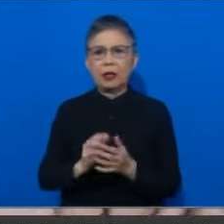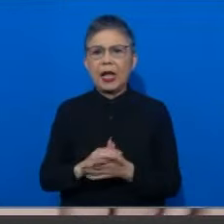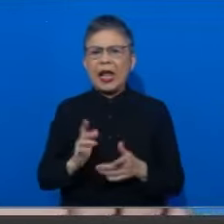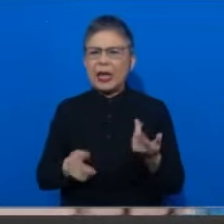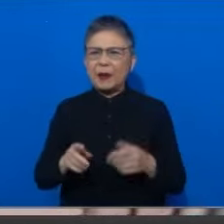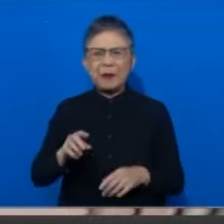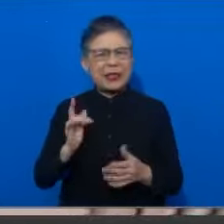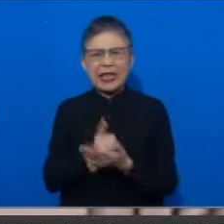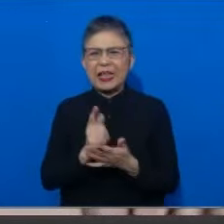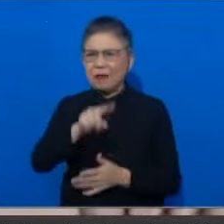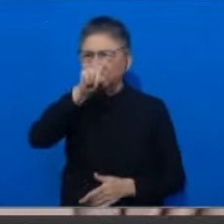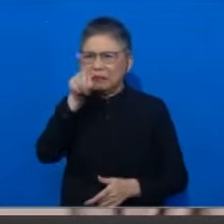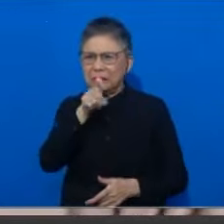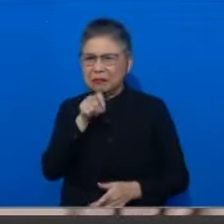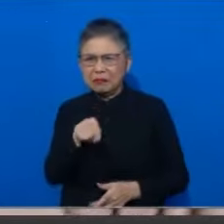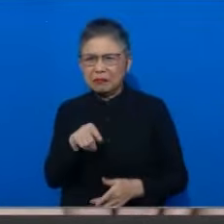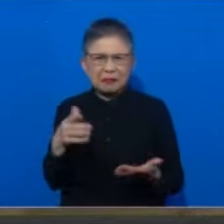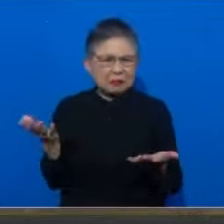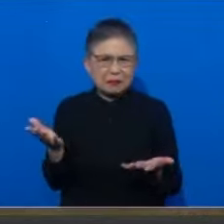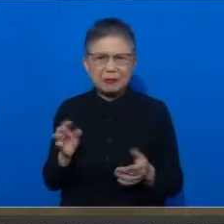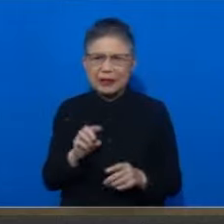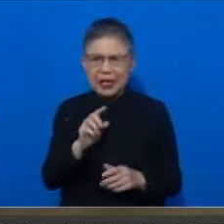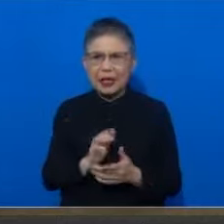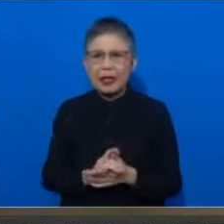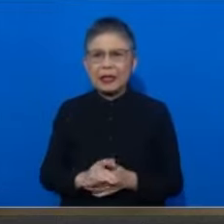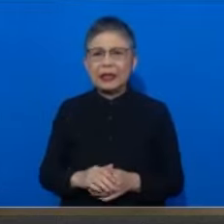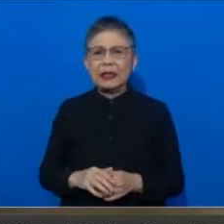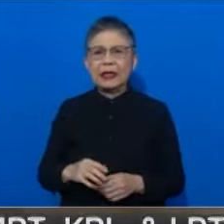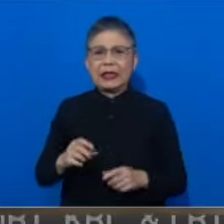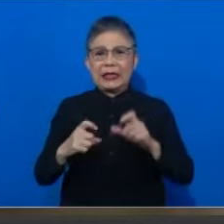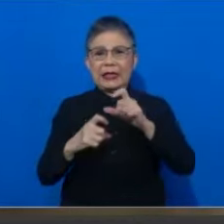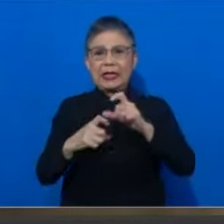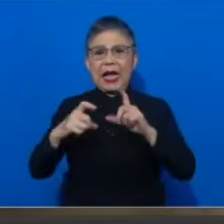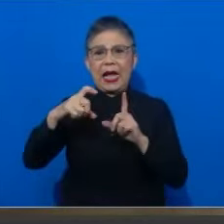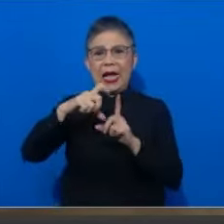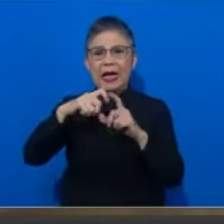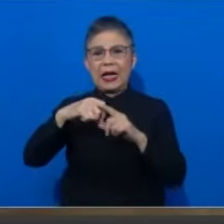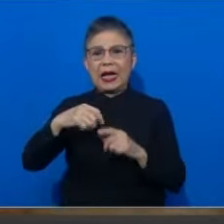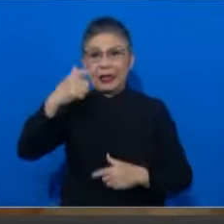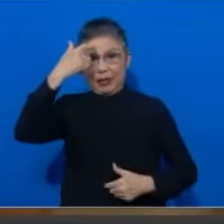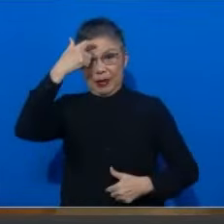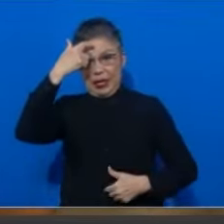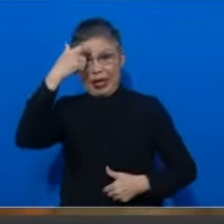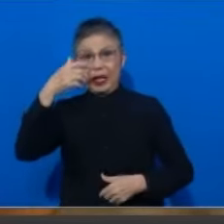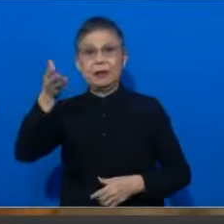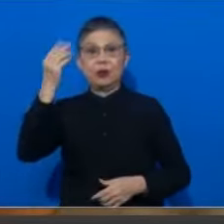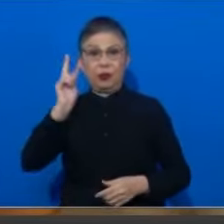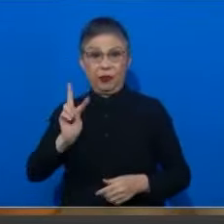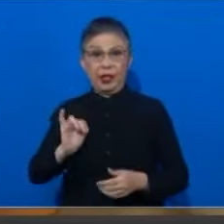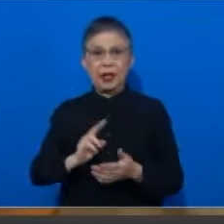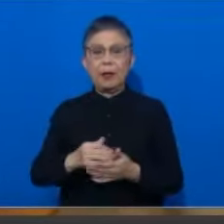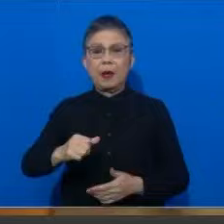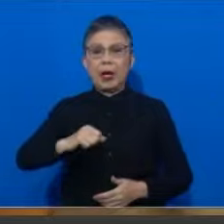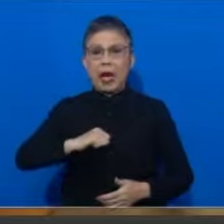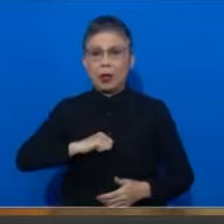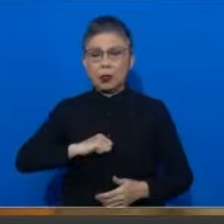Peggy masih terjadi di tengah masyarakat. Terakhir giliran Saka Tatal, terpidana kasus Vina yang sudah bebas, mengaku sebelum